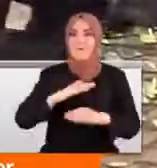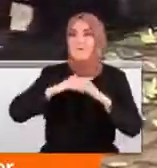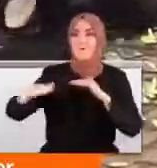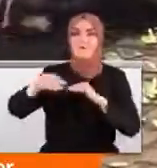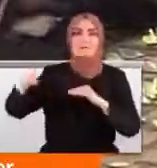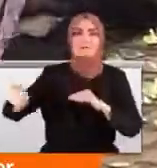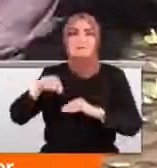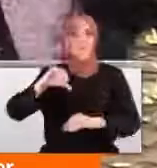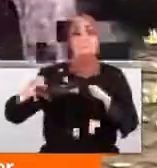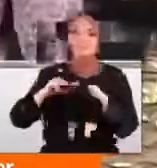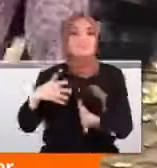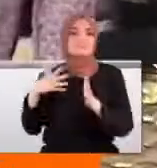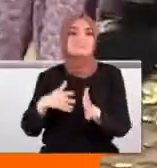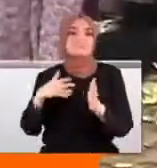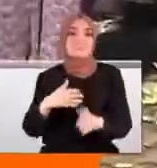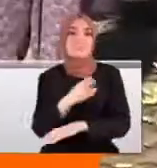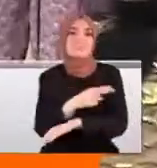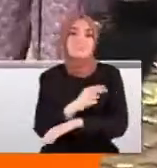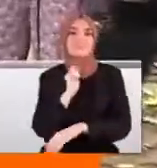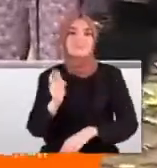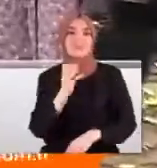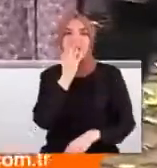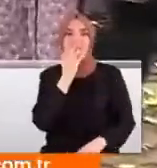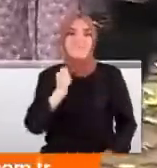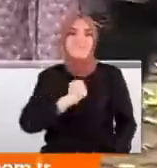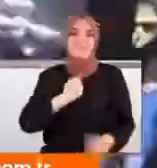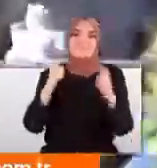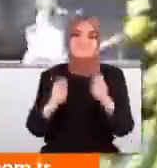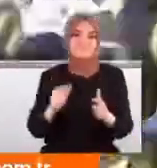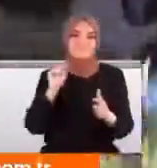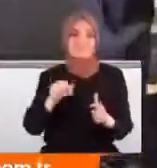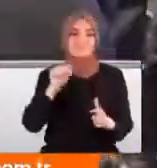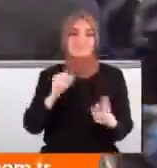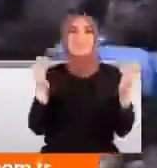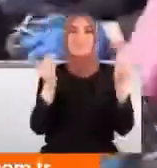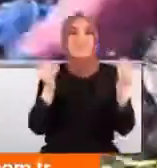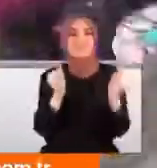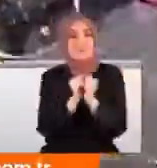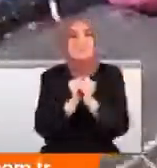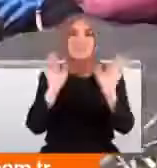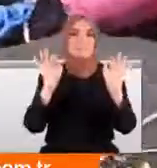Ayvalık bölgesinde ilk zeytin hasatına bugün itibariyle dualarla başladık.